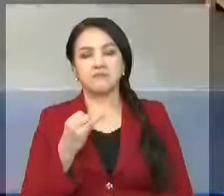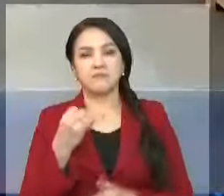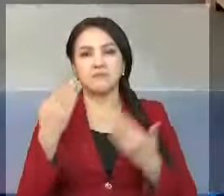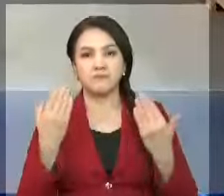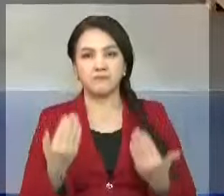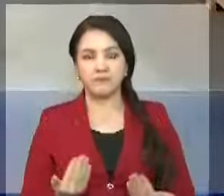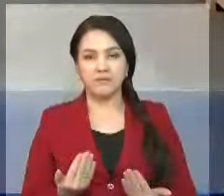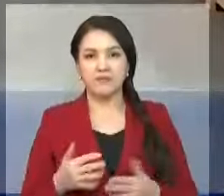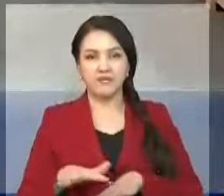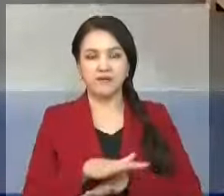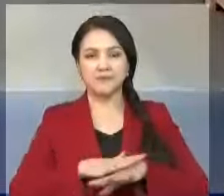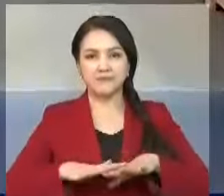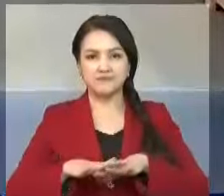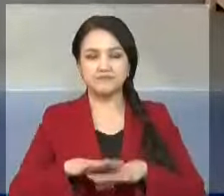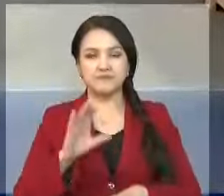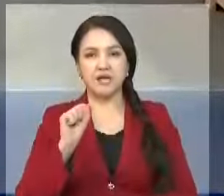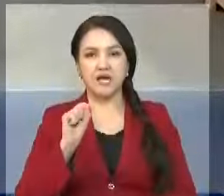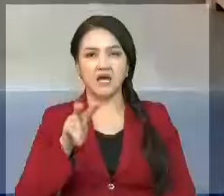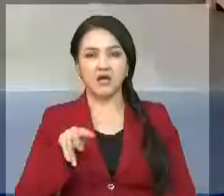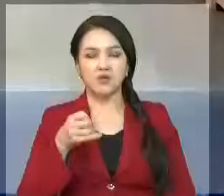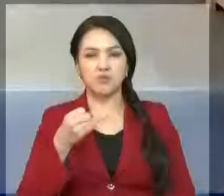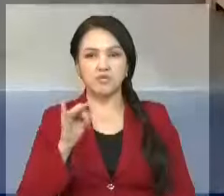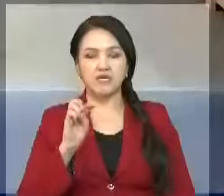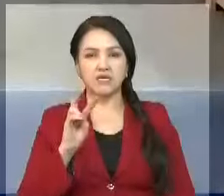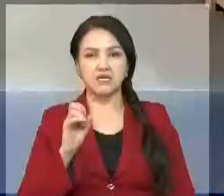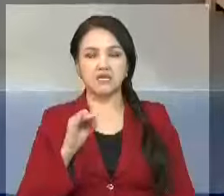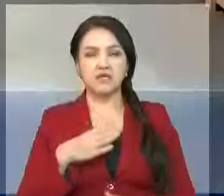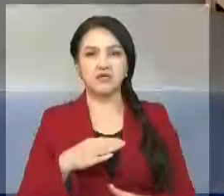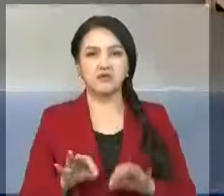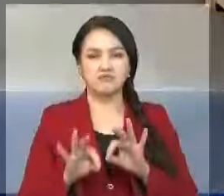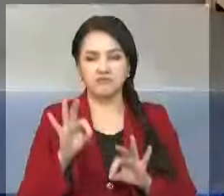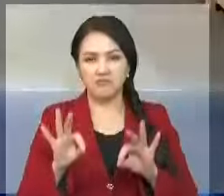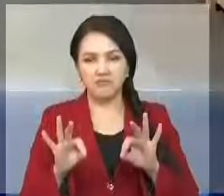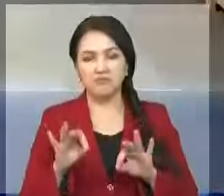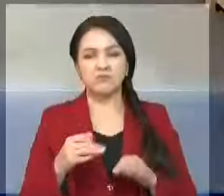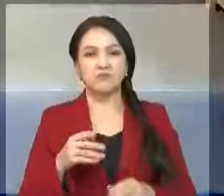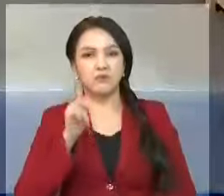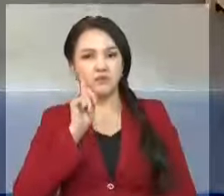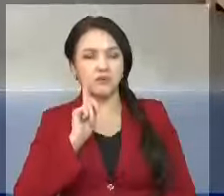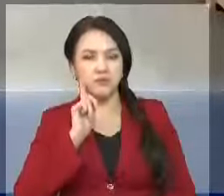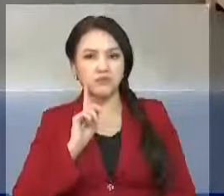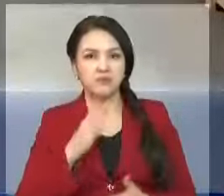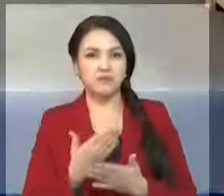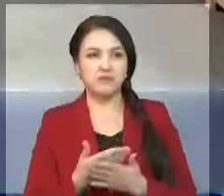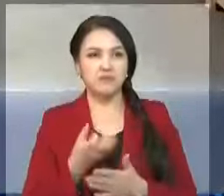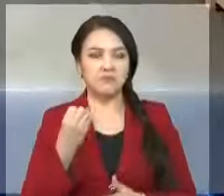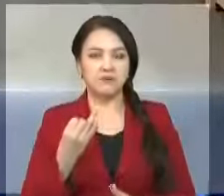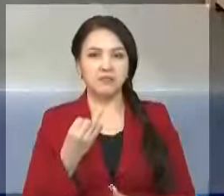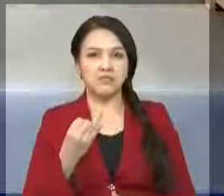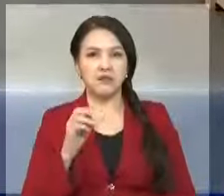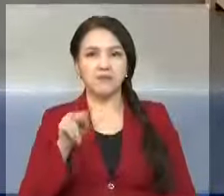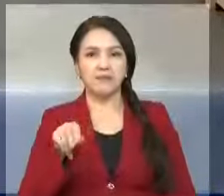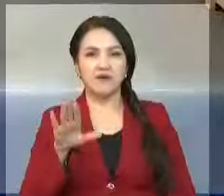сейчас рынок алюминиевых профилей, он, во-первых, стал гибче, доступнее. ПВХ, не